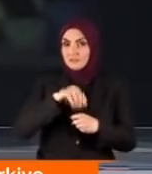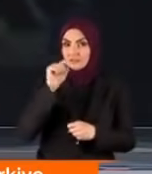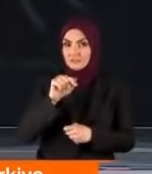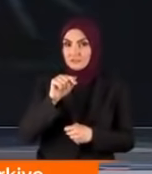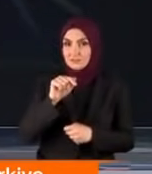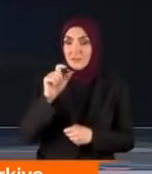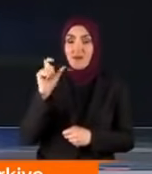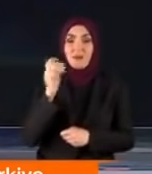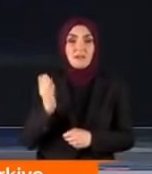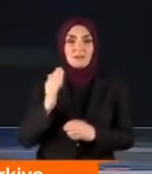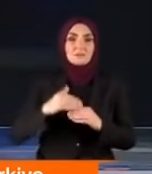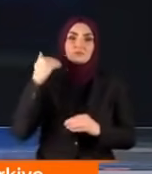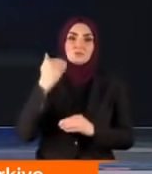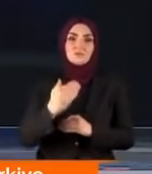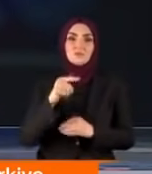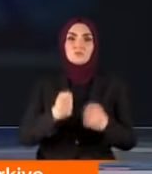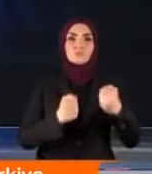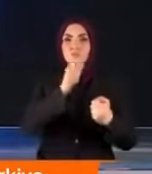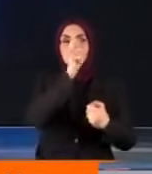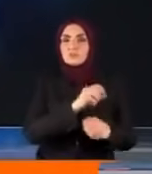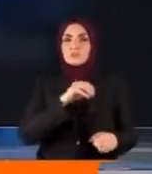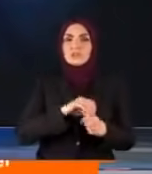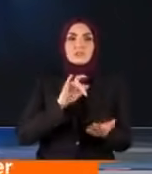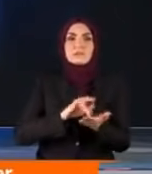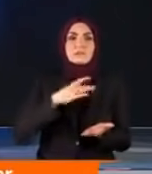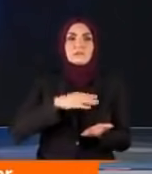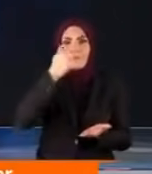hakkında istenen ceza da belli oldu. 15 yıla kadar hapis.